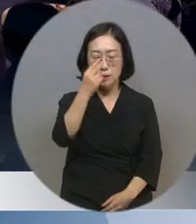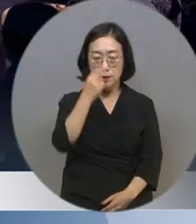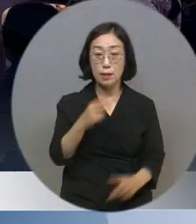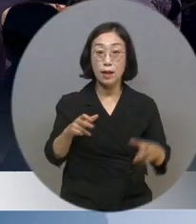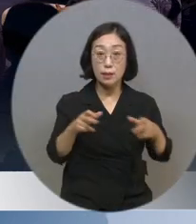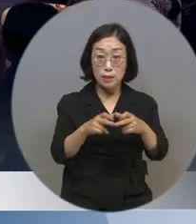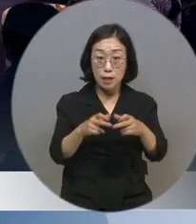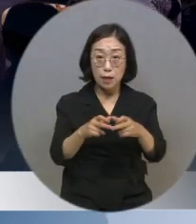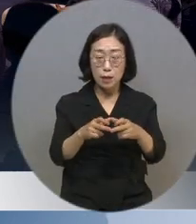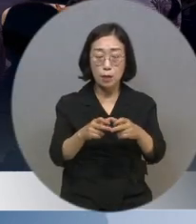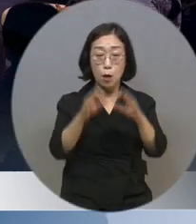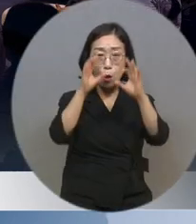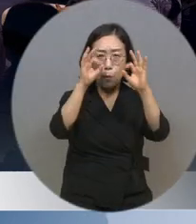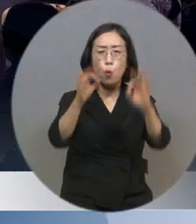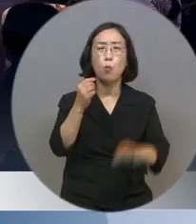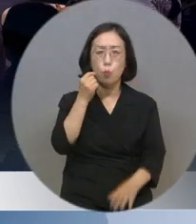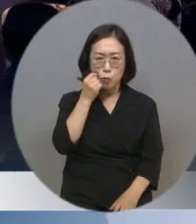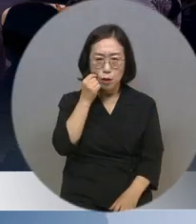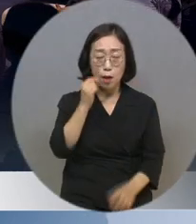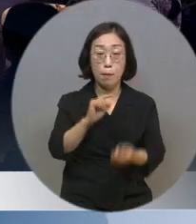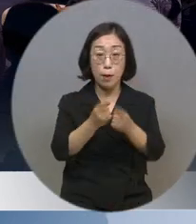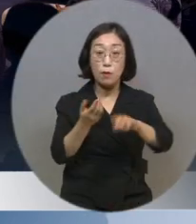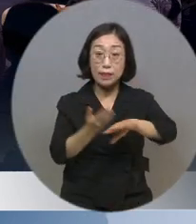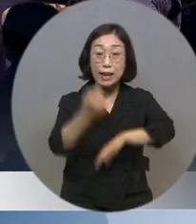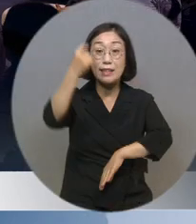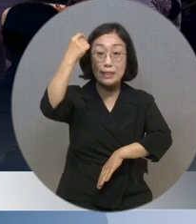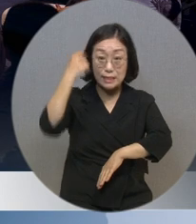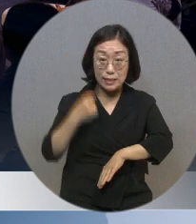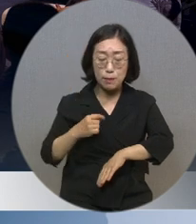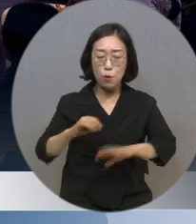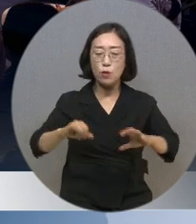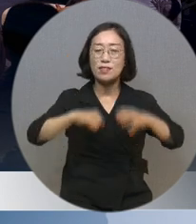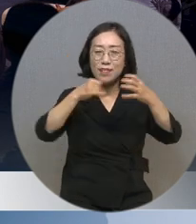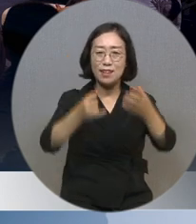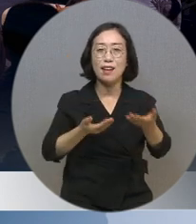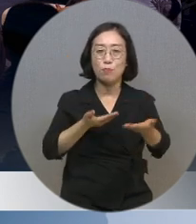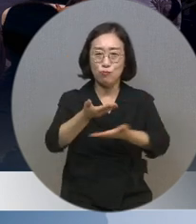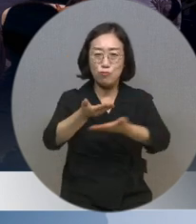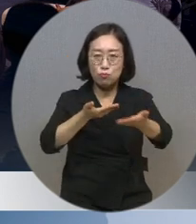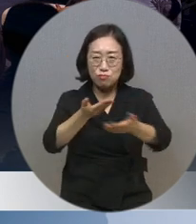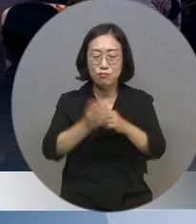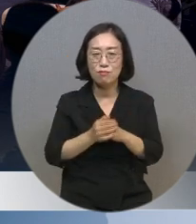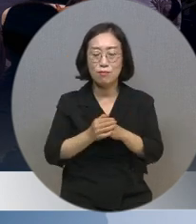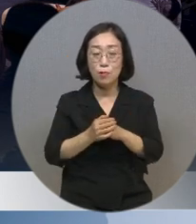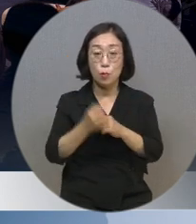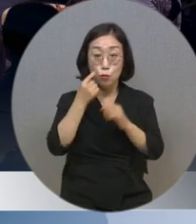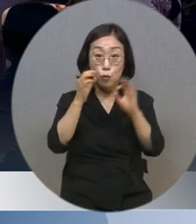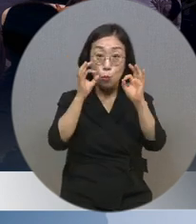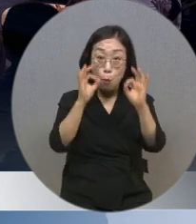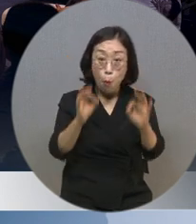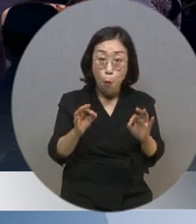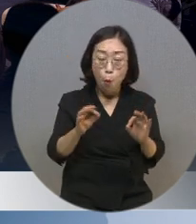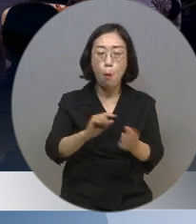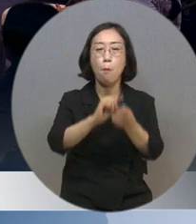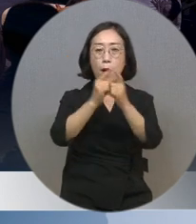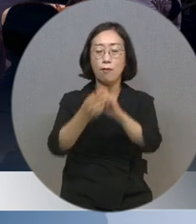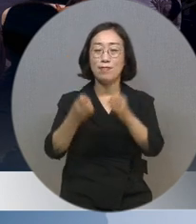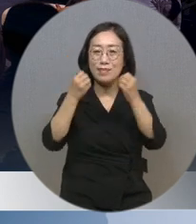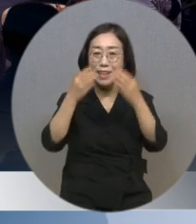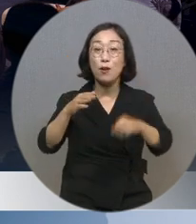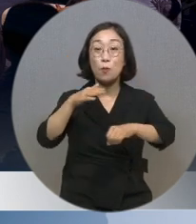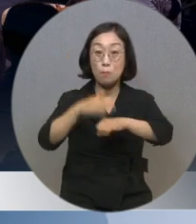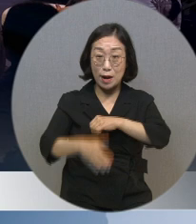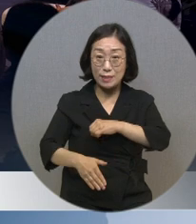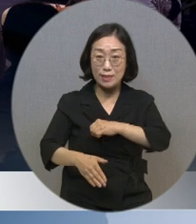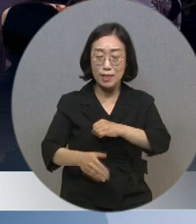시각장애인은 보이는 것이 아닌 다른 감각에 의존해 세상과 교감하는데요. 기존의 눈으로 보는 공연에서 벗어난 새로운 형식의